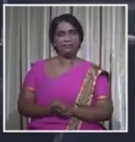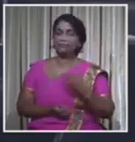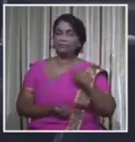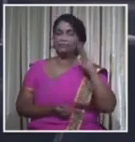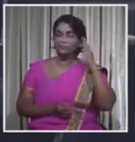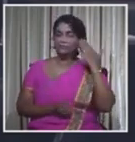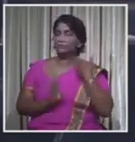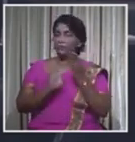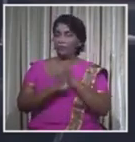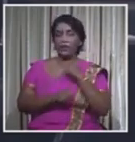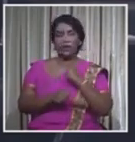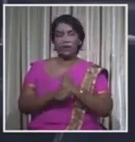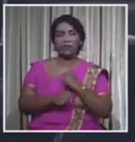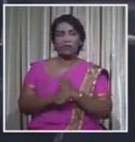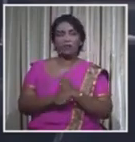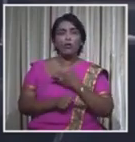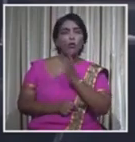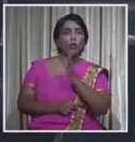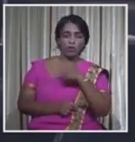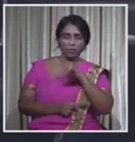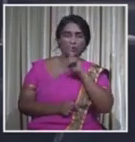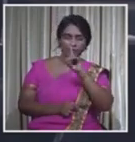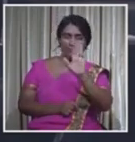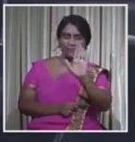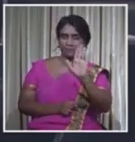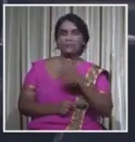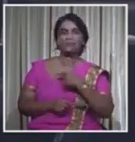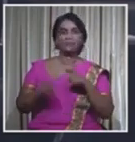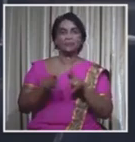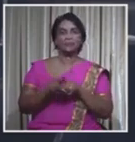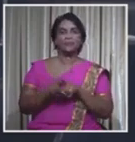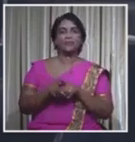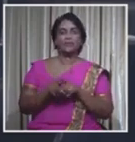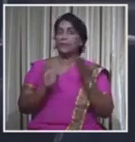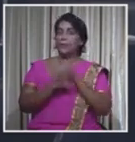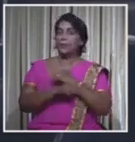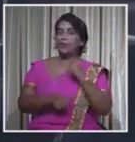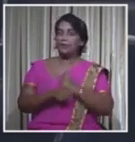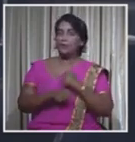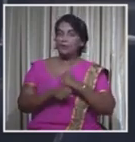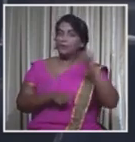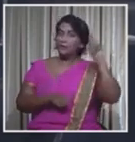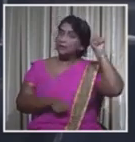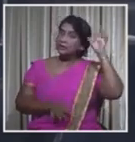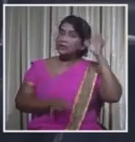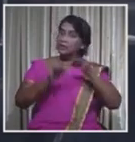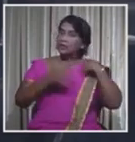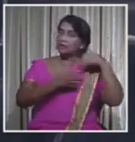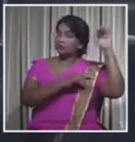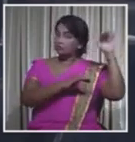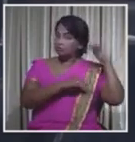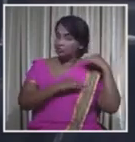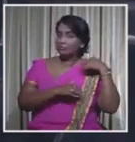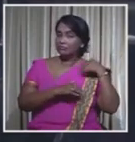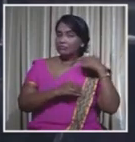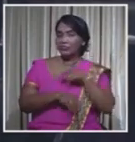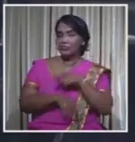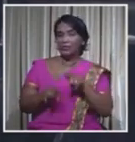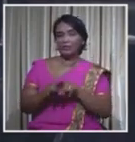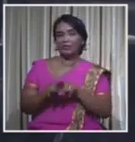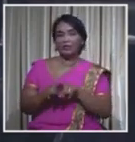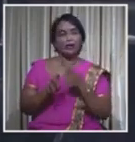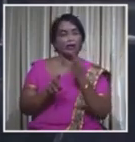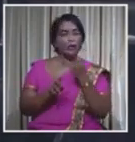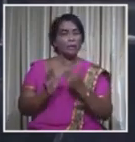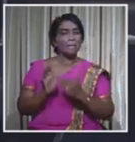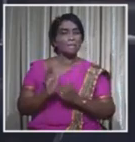විශේෂයෙන් පහුගිය ආණ්ඩුවේ කවුද කියලා නෑහන්නේ හරි කියන්න. පහුගිය ආණ්ඩුවේ කිරිදෙනුන් ගෙන්වීමේදී